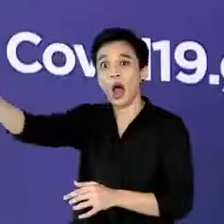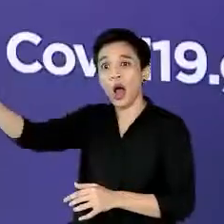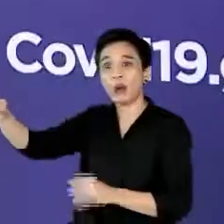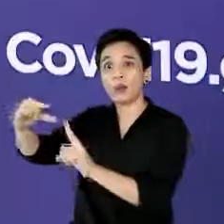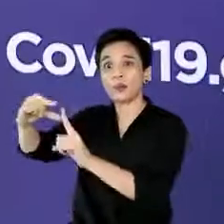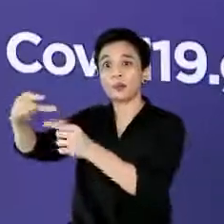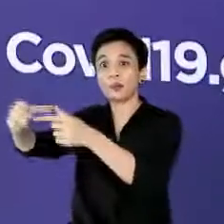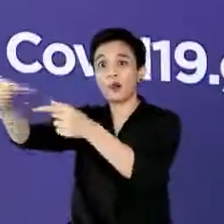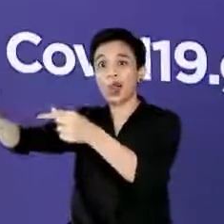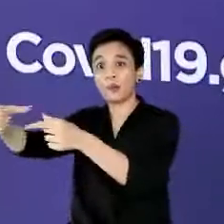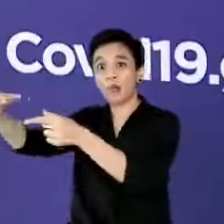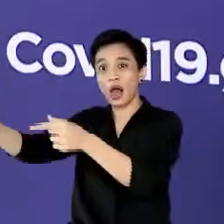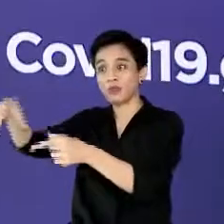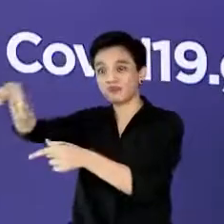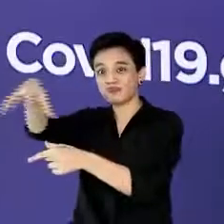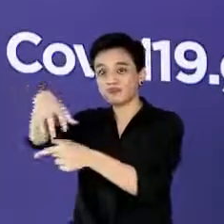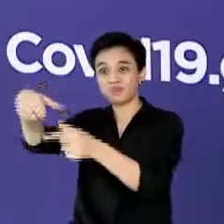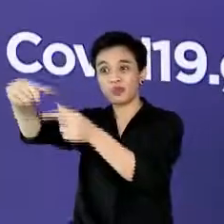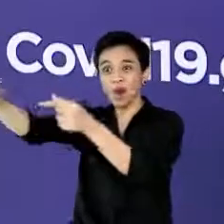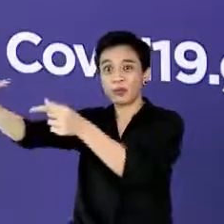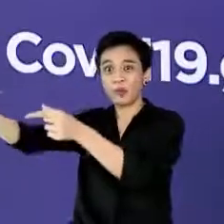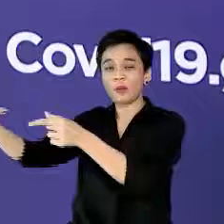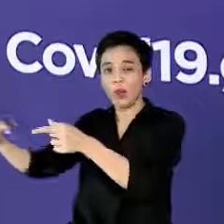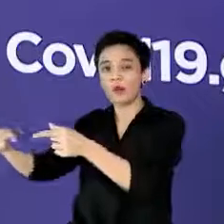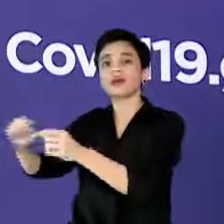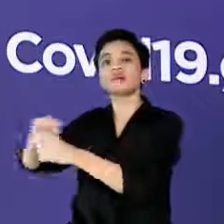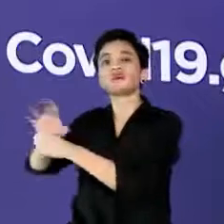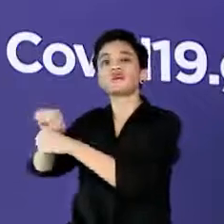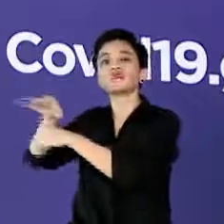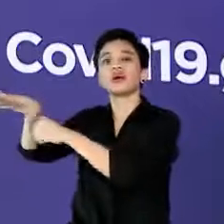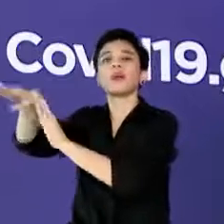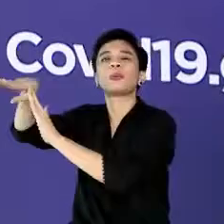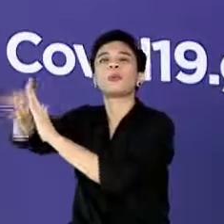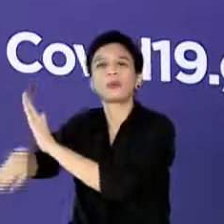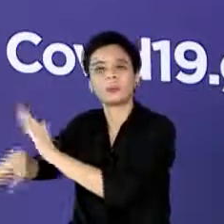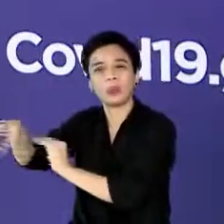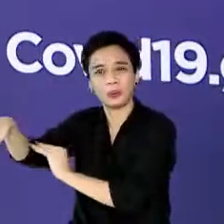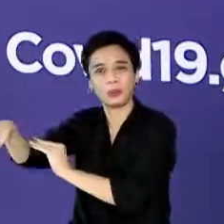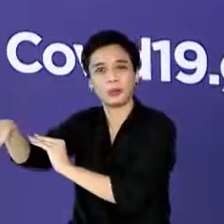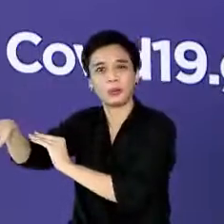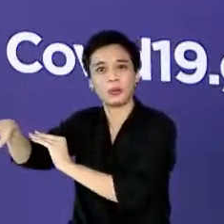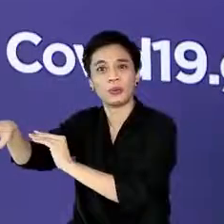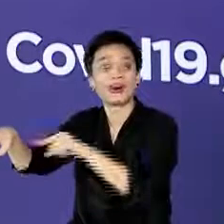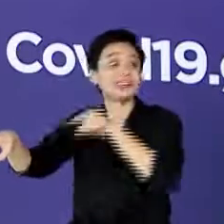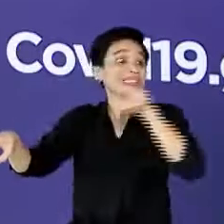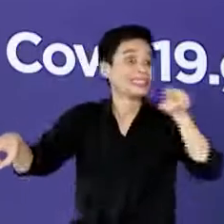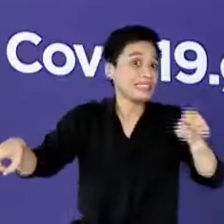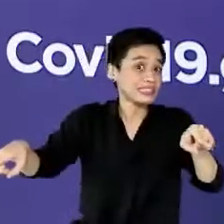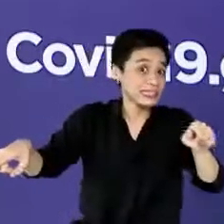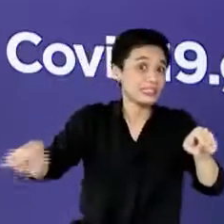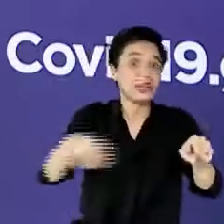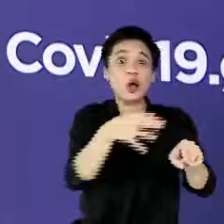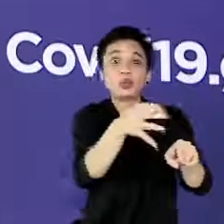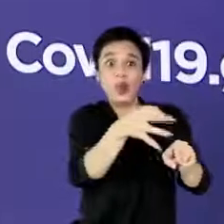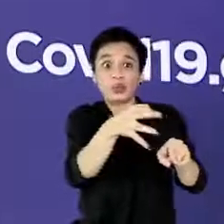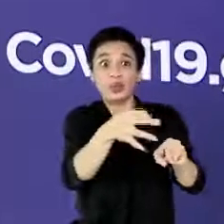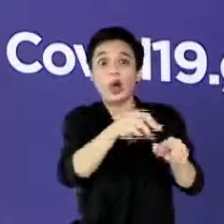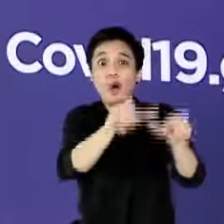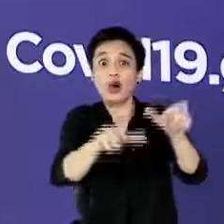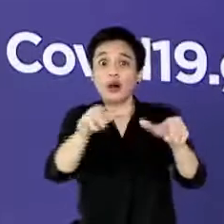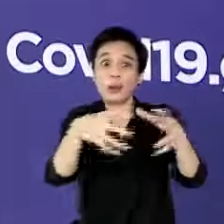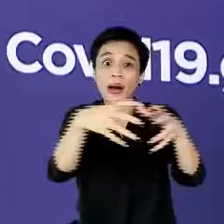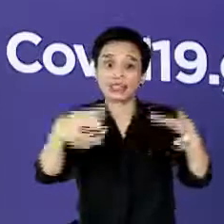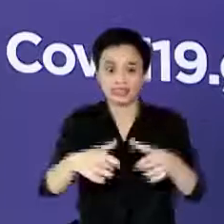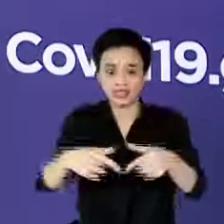banyak relatif kasus itu lebih rendah dibandingkan di tempat dimana jumlah penduduk itu